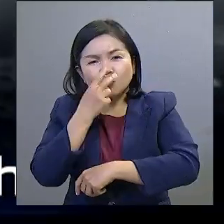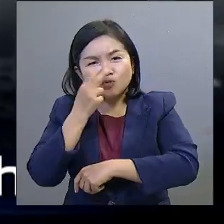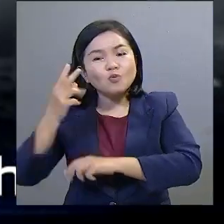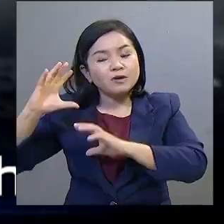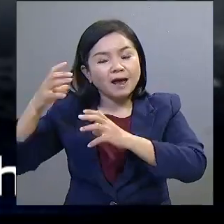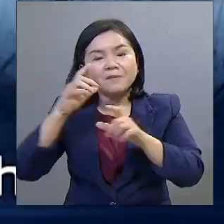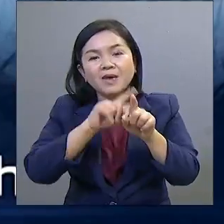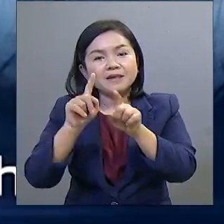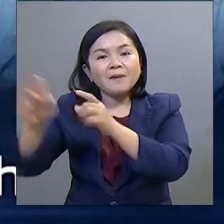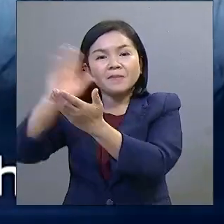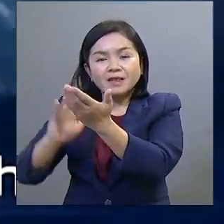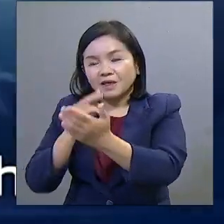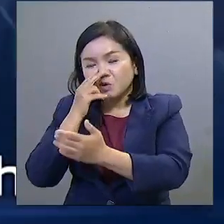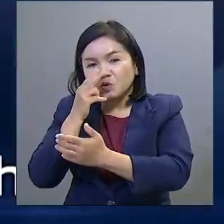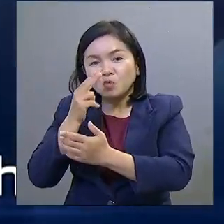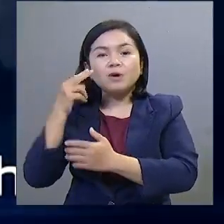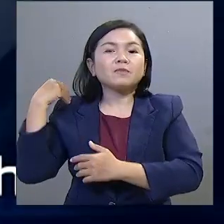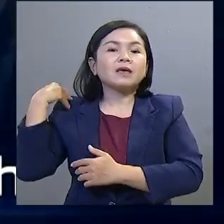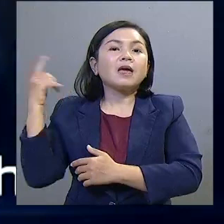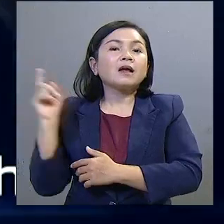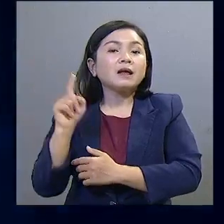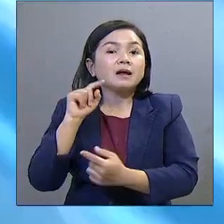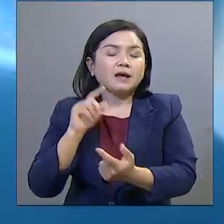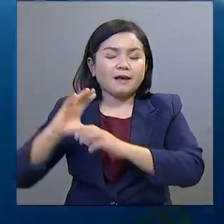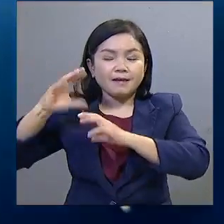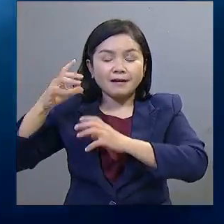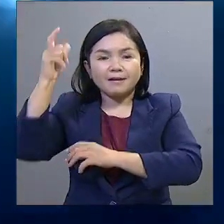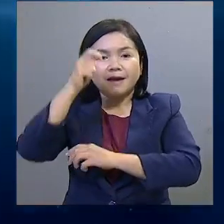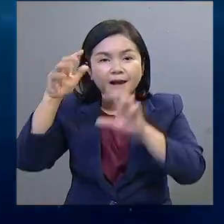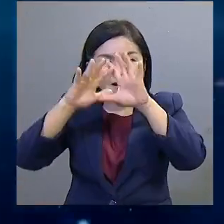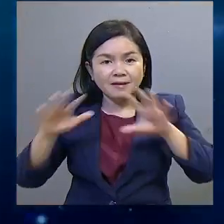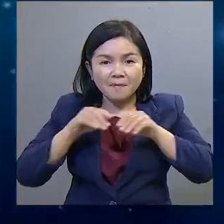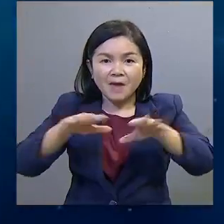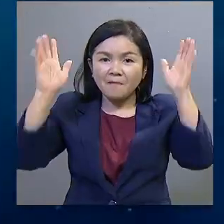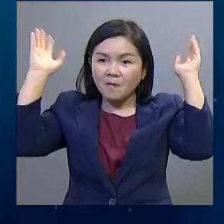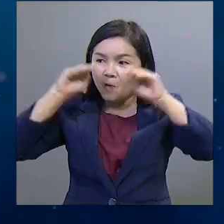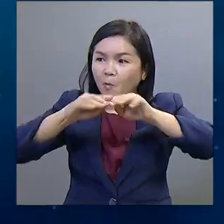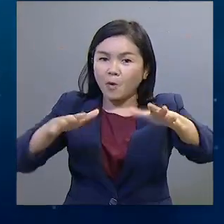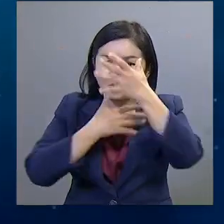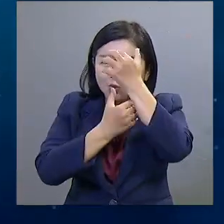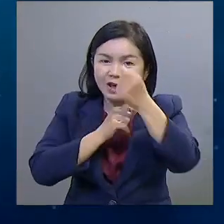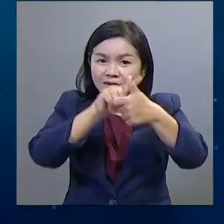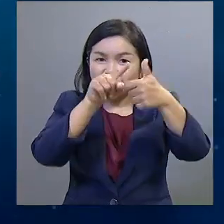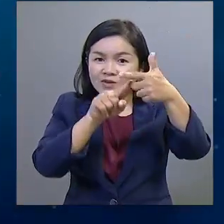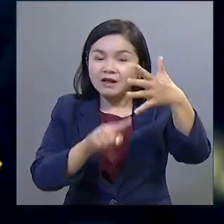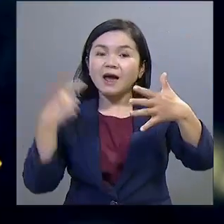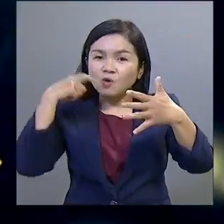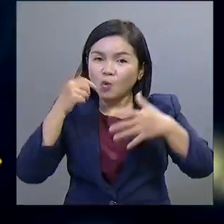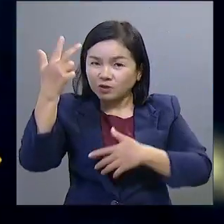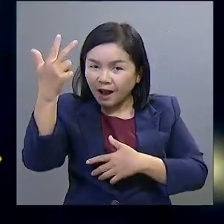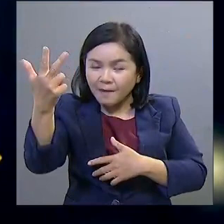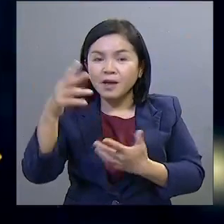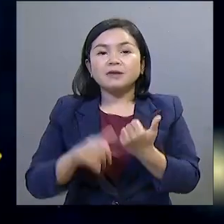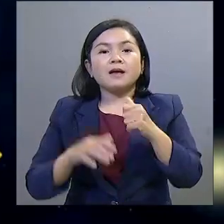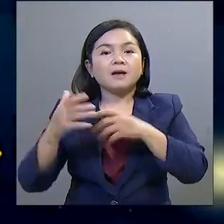นตร์ต่างประเทศที่หาดูได้ยากประกอบไปด้วยการฉายภาพยนตร์อาเซียนฉายโชว์คุณภาพ5เรื่องฉายภาพยนตร์ฮ่องกง3เรื่องฉายภ